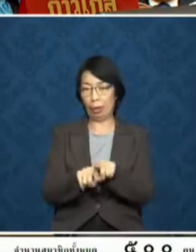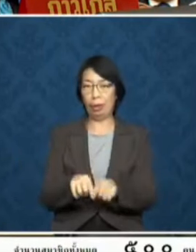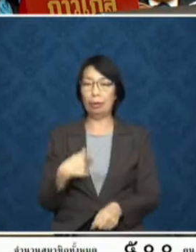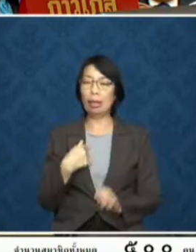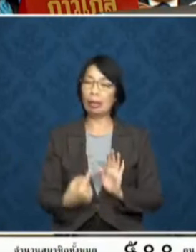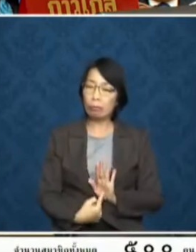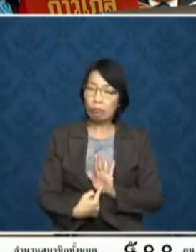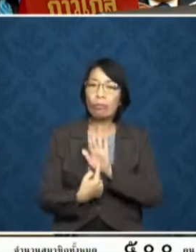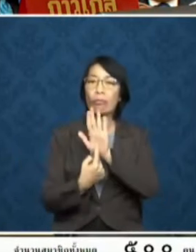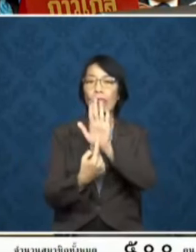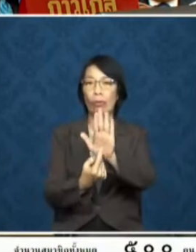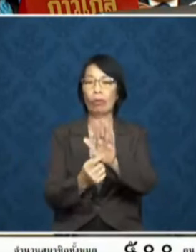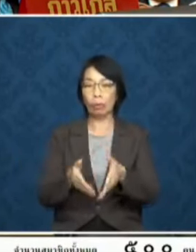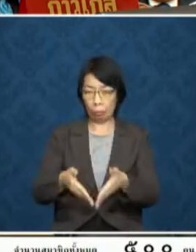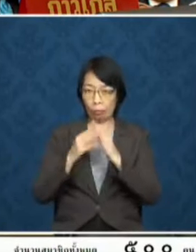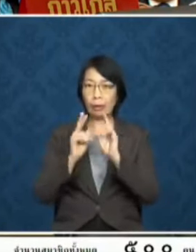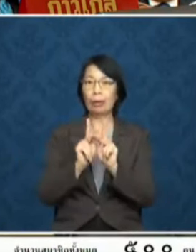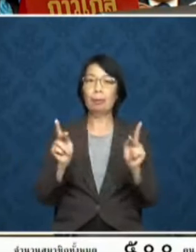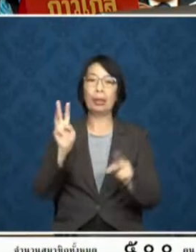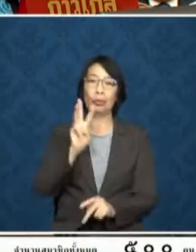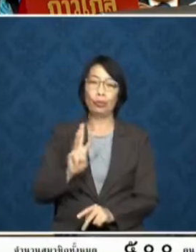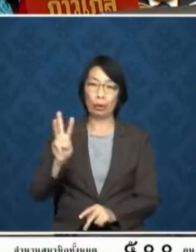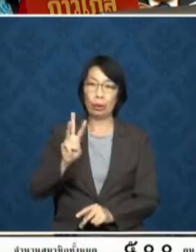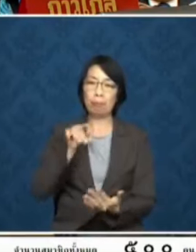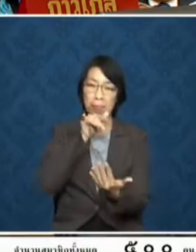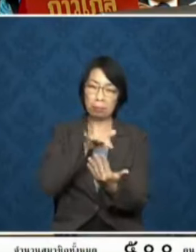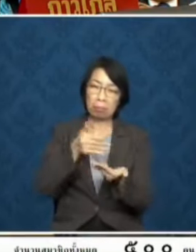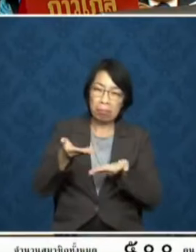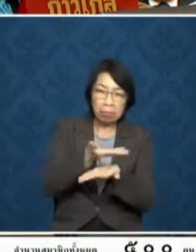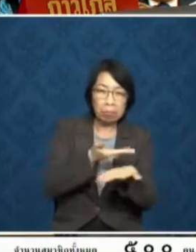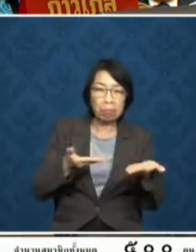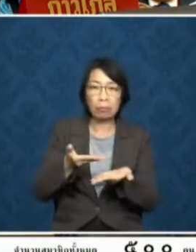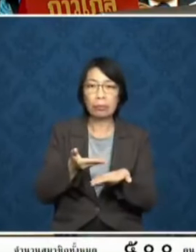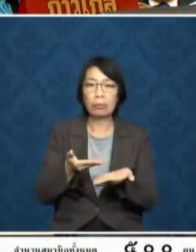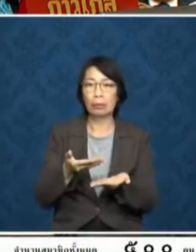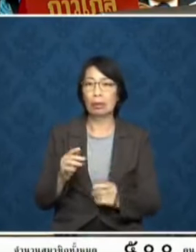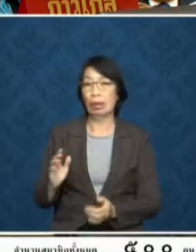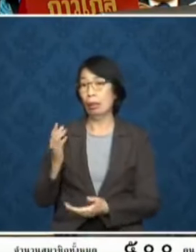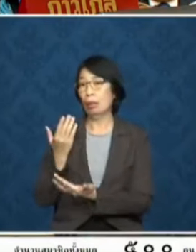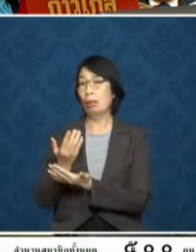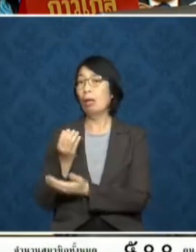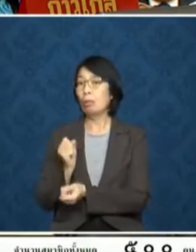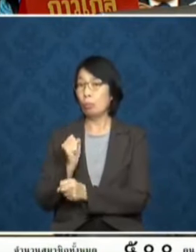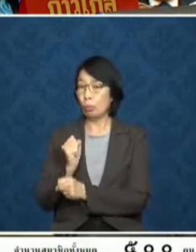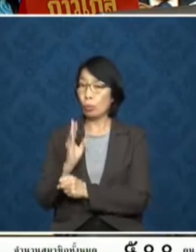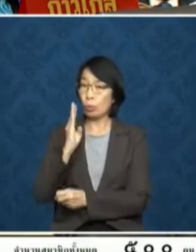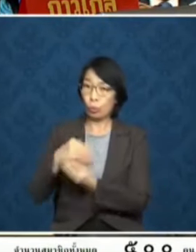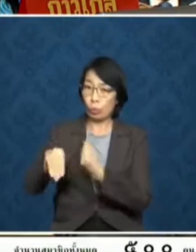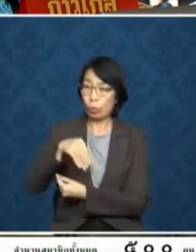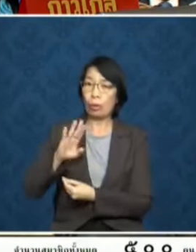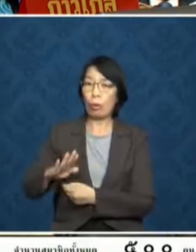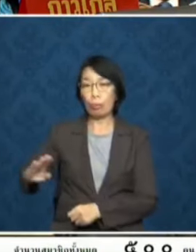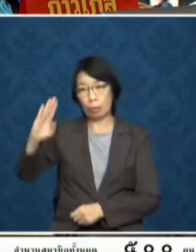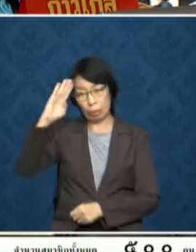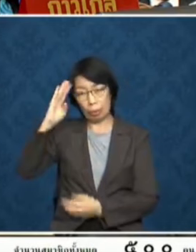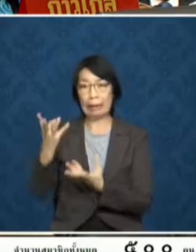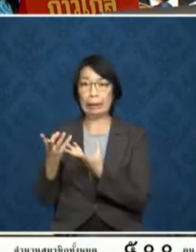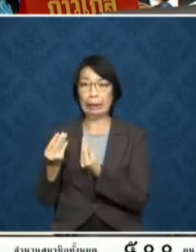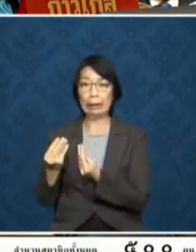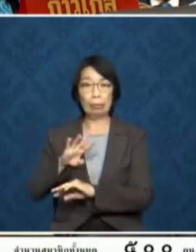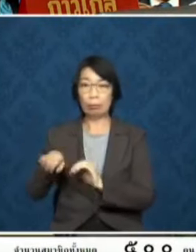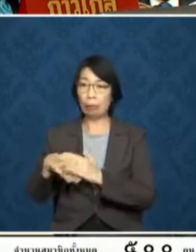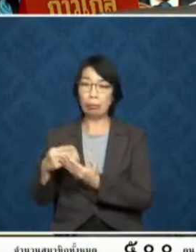ให้สภาตั้งกรรมาธิการวิสามัญค่ะเพื่อพิจารณาและศึกษาการถ่ายโอนธุรกิจของกองทัพส่งมอบที่ดินและธุรกิจ